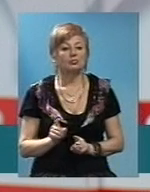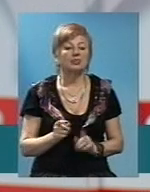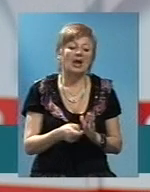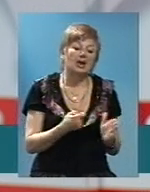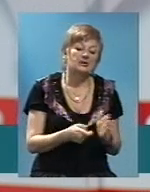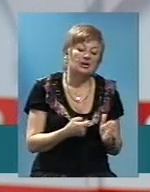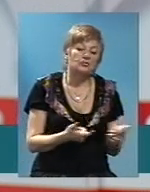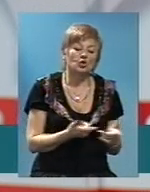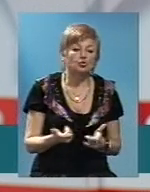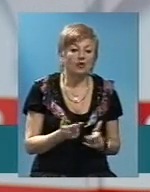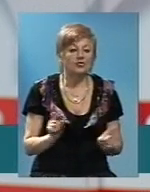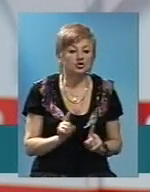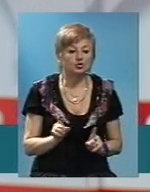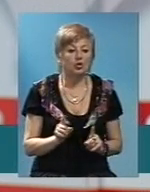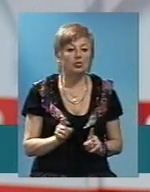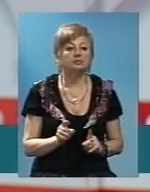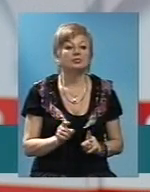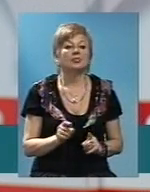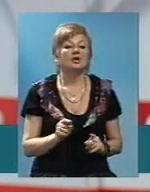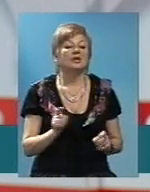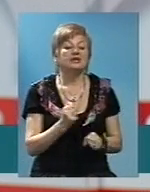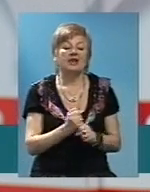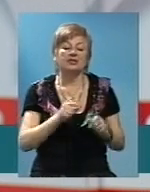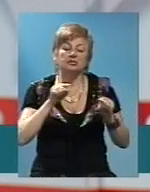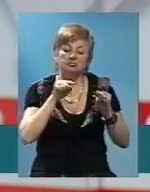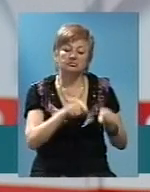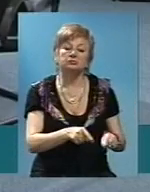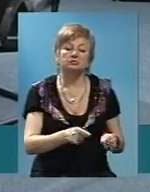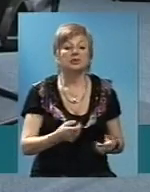екзамен, іспитів готуватися, на чому робити акцент